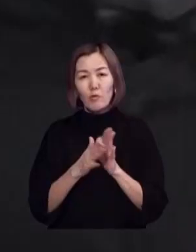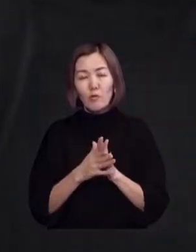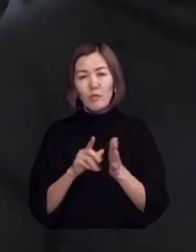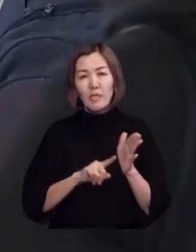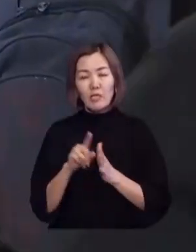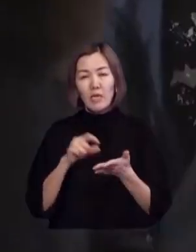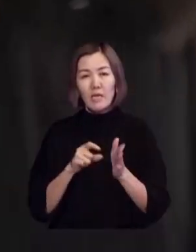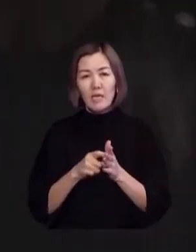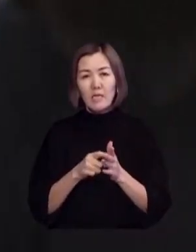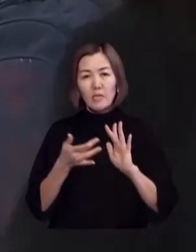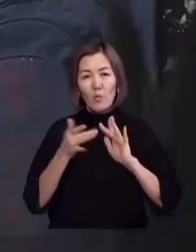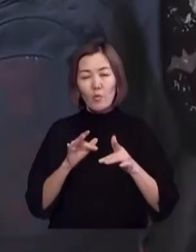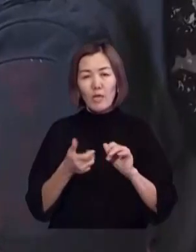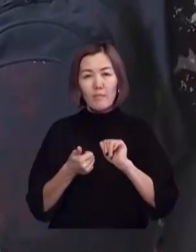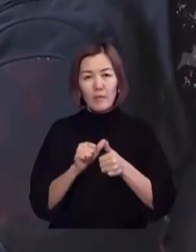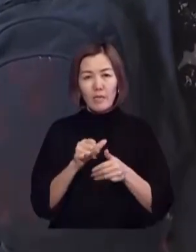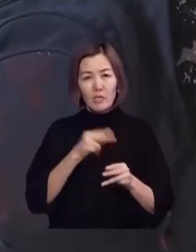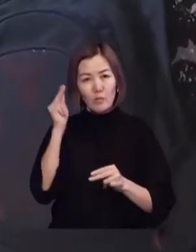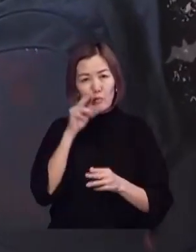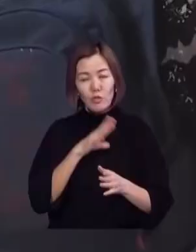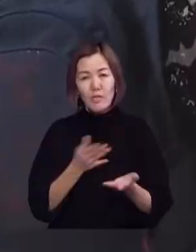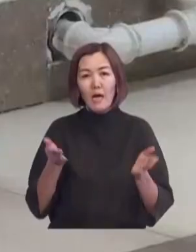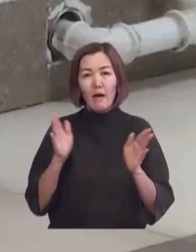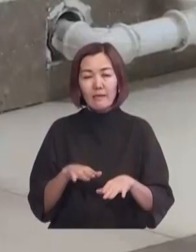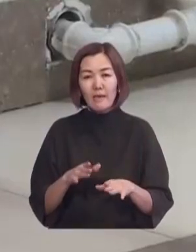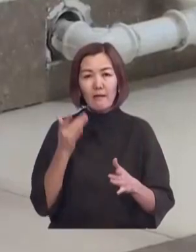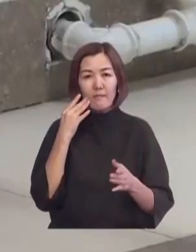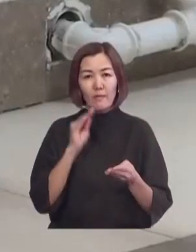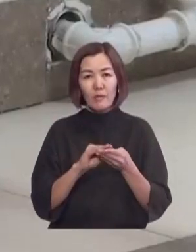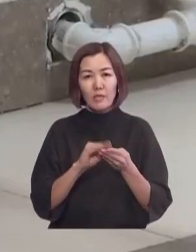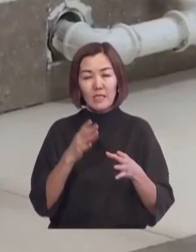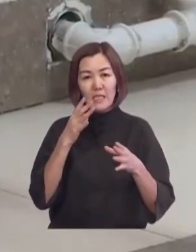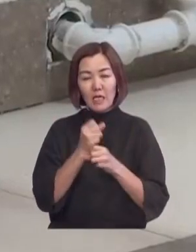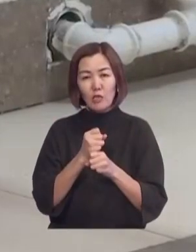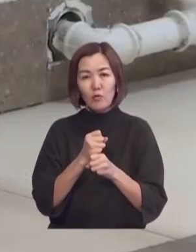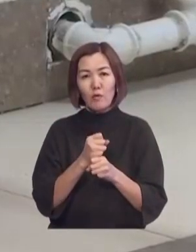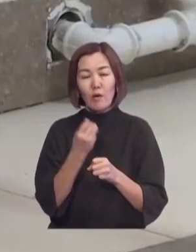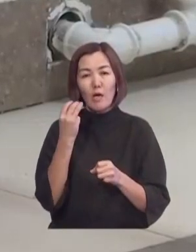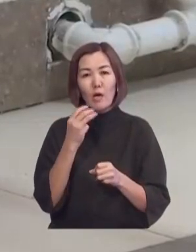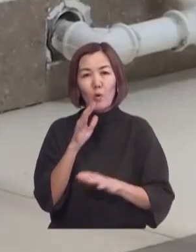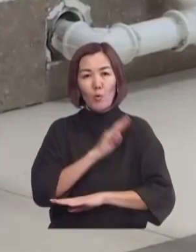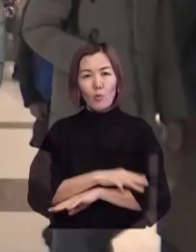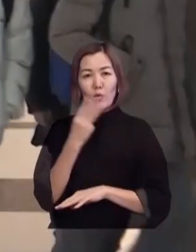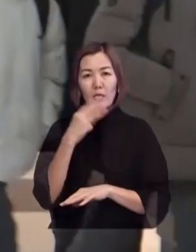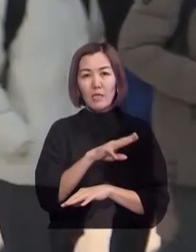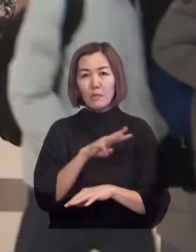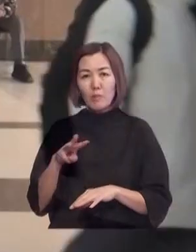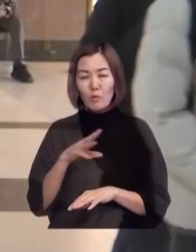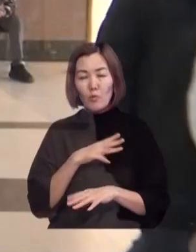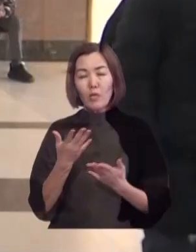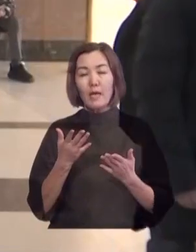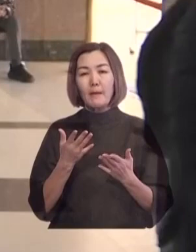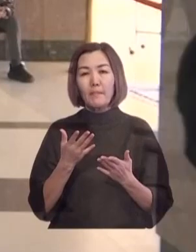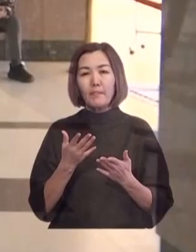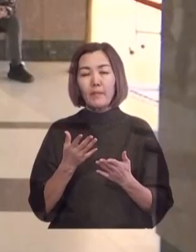классы перешли на дистанционное обучение. Остальные школьники учатся в режиме сокращенного учебного дня. Уроки проходят по 30 минут. Несмотря на